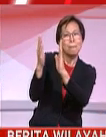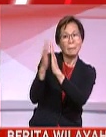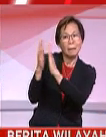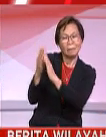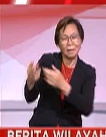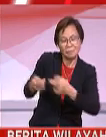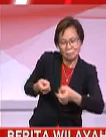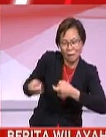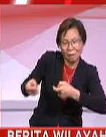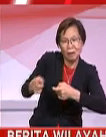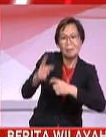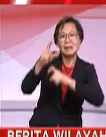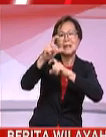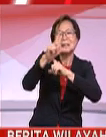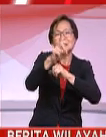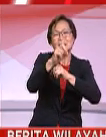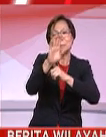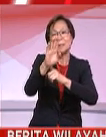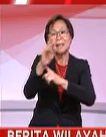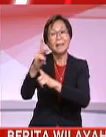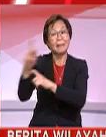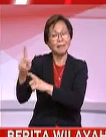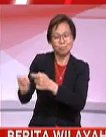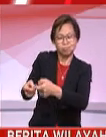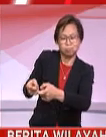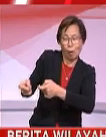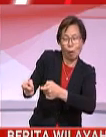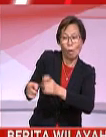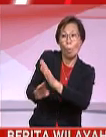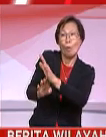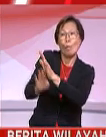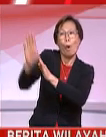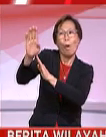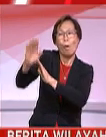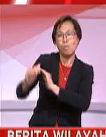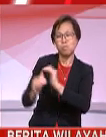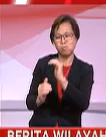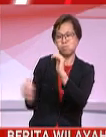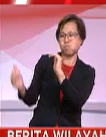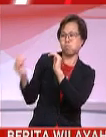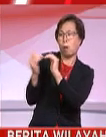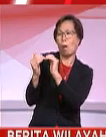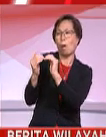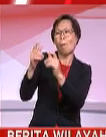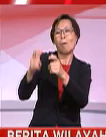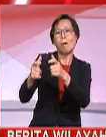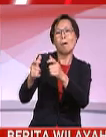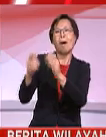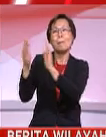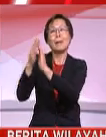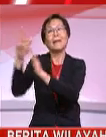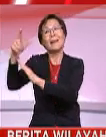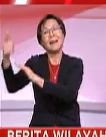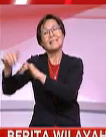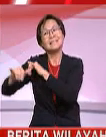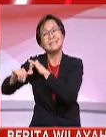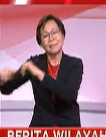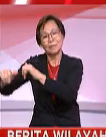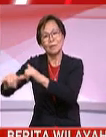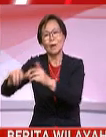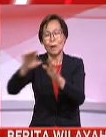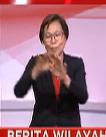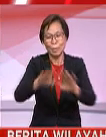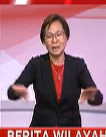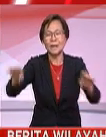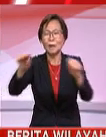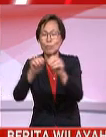oleh Dewan Bandaraya Kota Kinabalu DBKK ini terus membangun setanding bandaraya lain di Malaysia. Untuk perkembangan lanjut, kita bersama